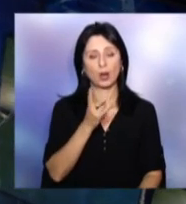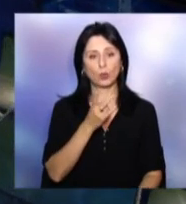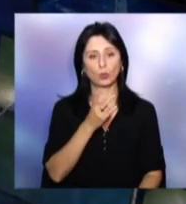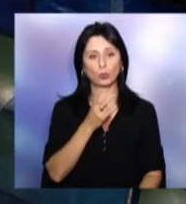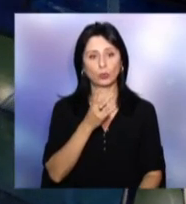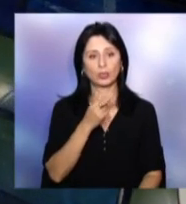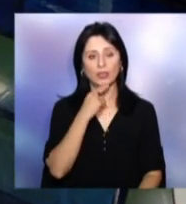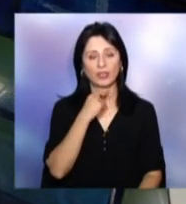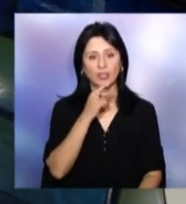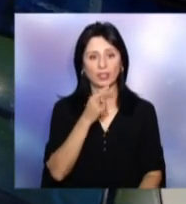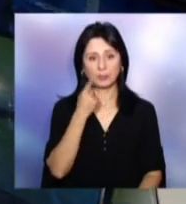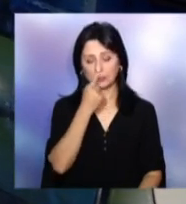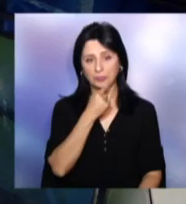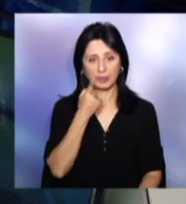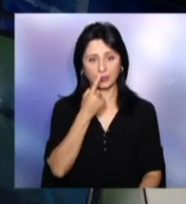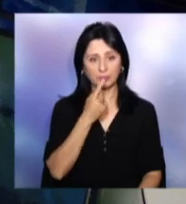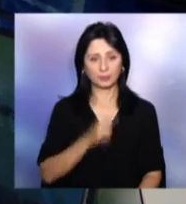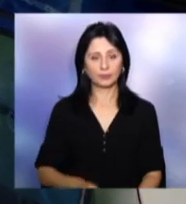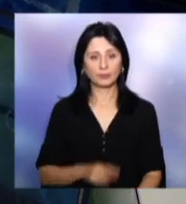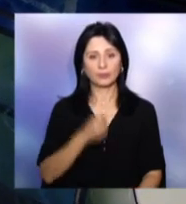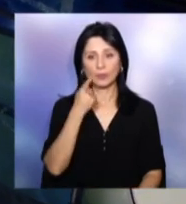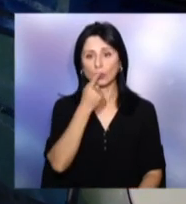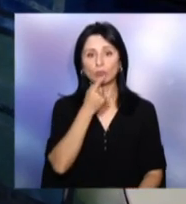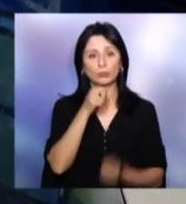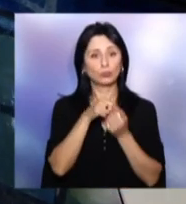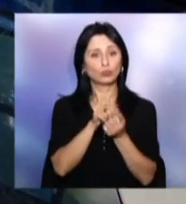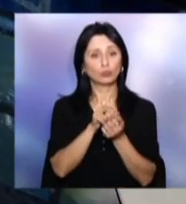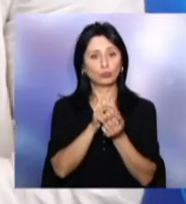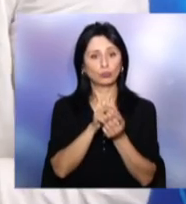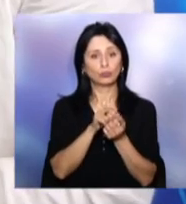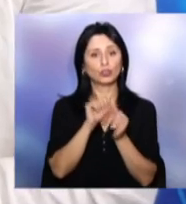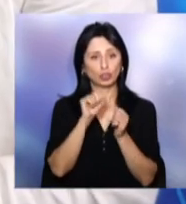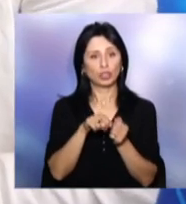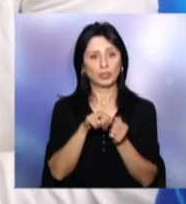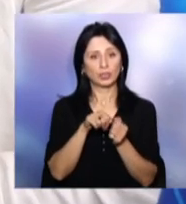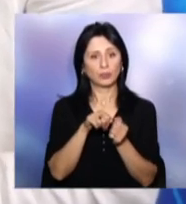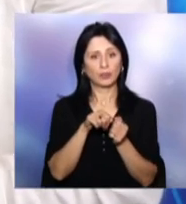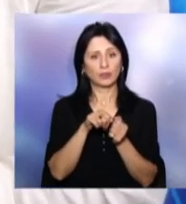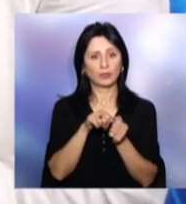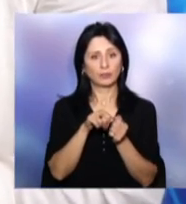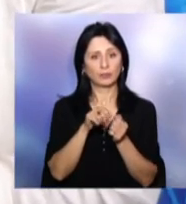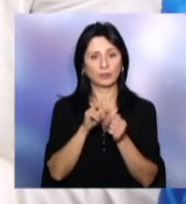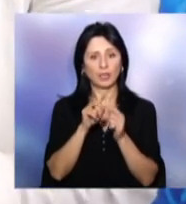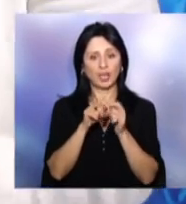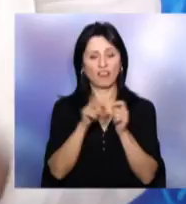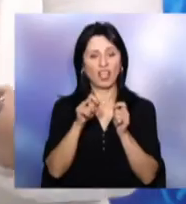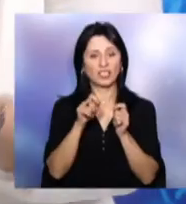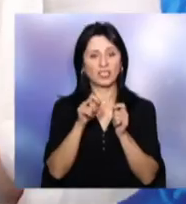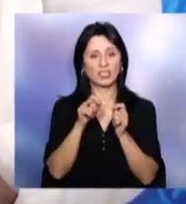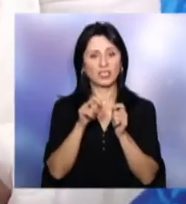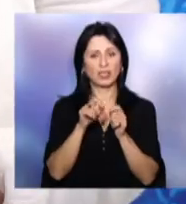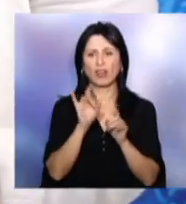რას უნდა დავაკვირდეთ პირის ღრუში? ტუჩზე შეიძლება გაჩნდეს კვანძი, რომელიც შეიძლება